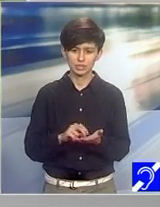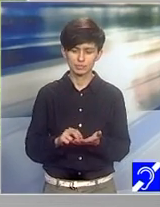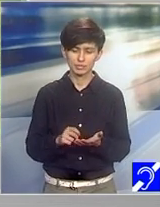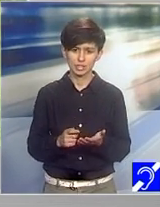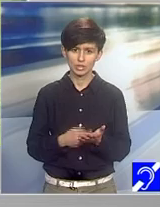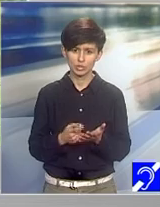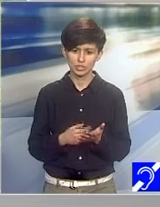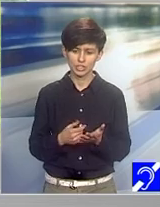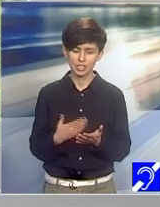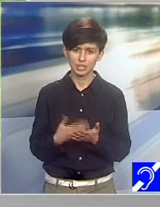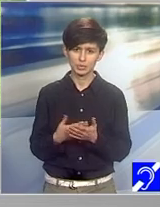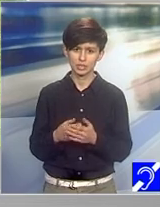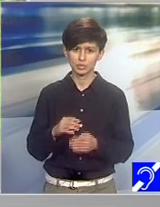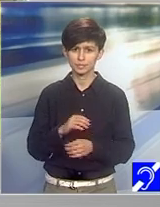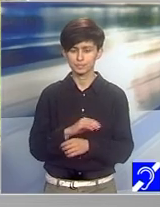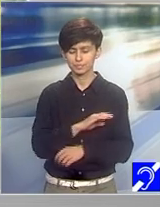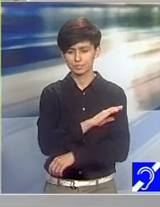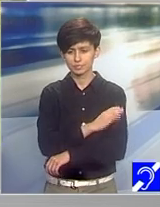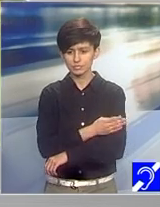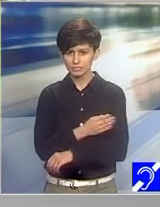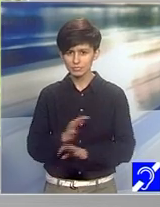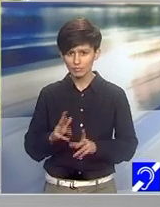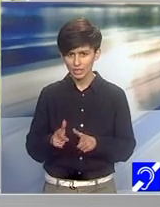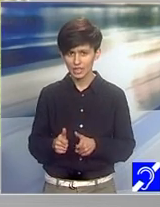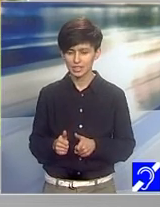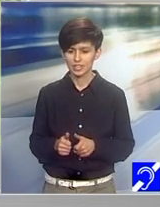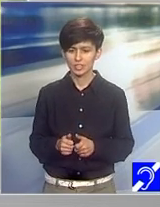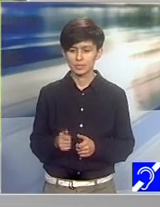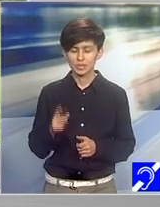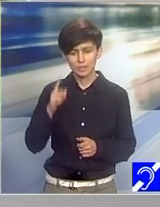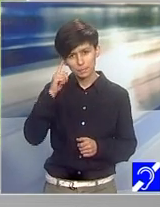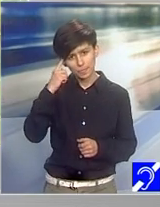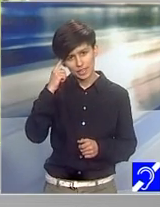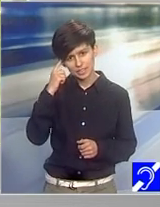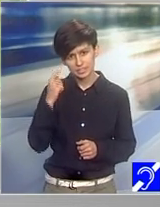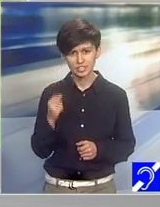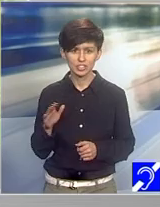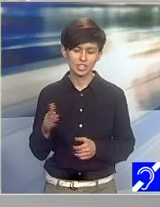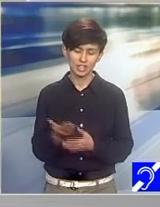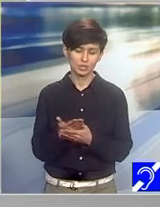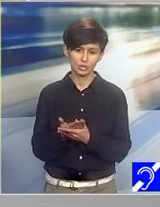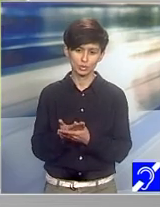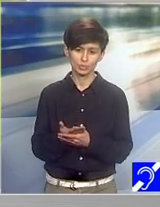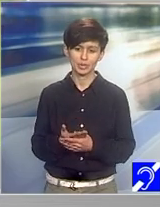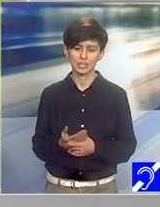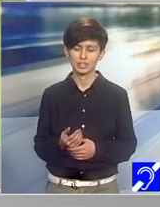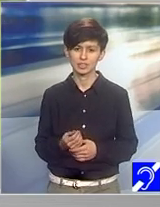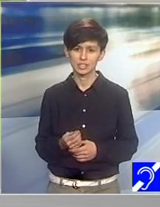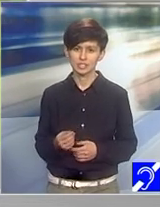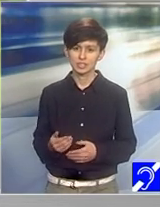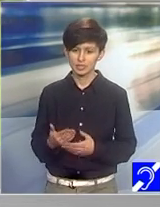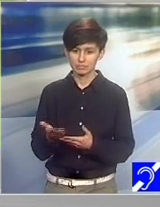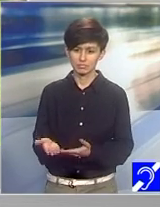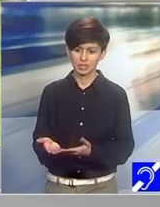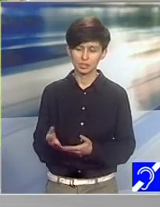să menționezi că e terenul tău, să ai un document, ca să știe omul de rând despre ce e vorba. Și să știi. Să aduci cânepă,